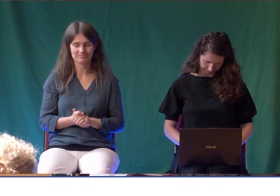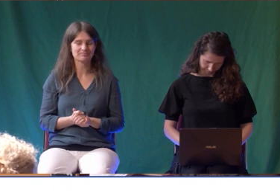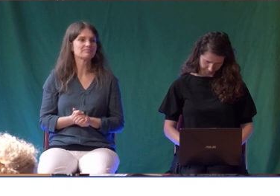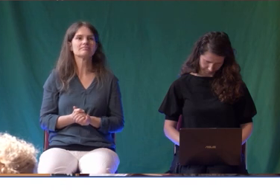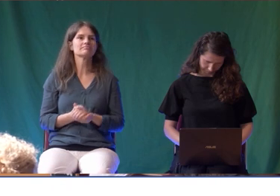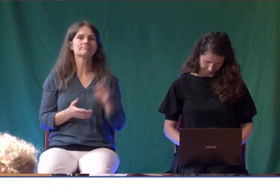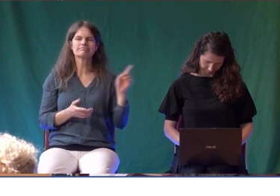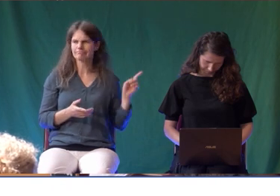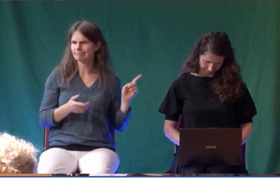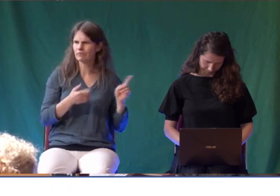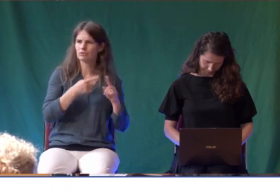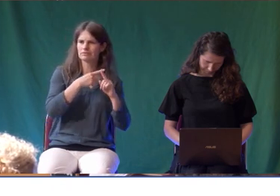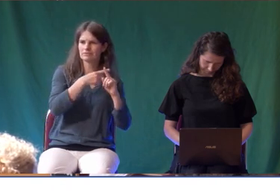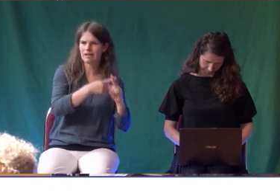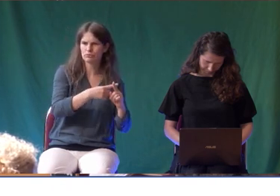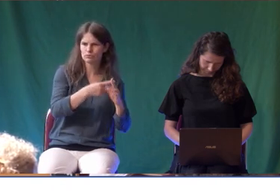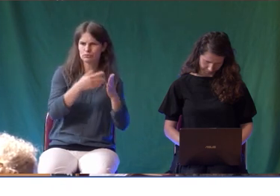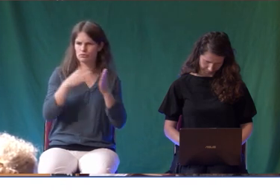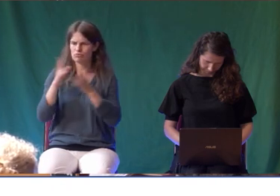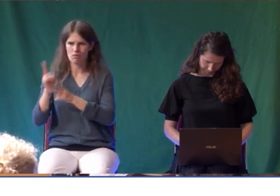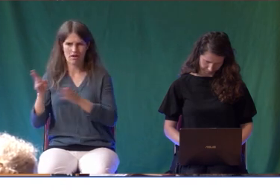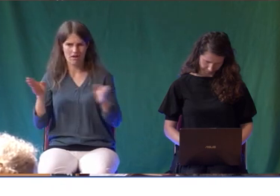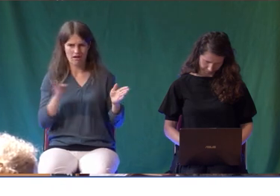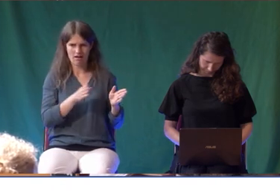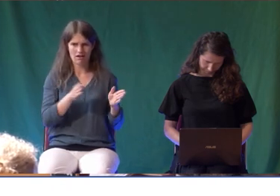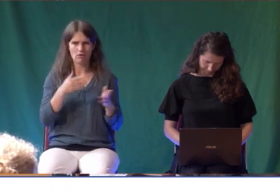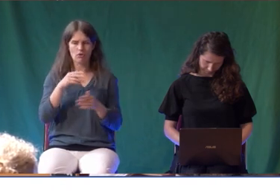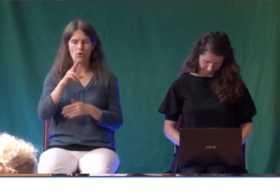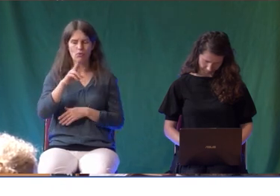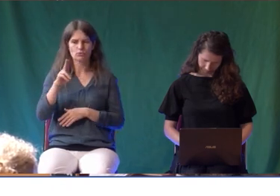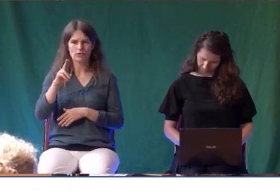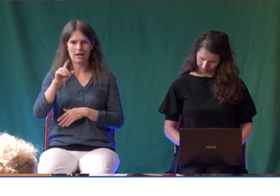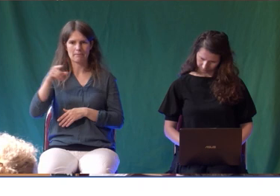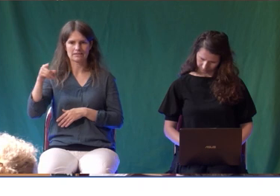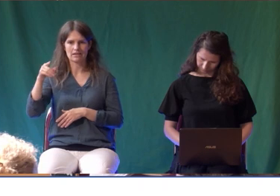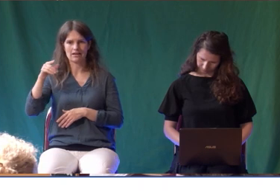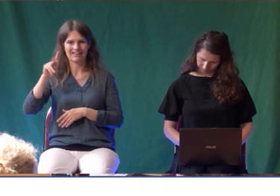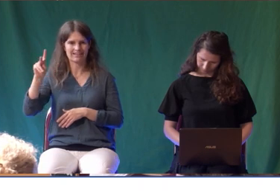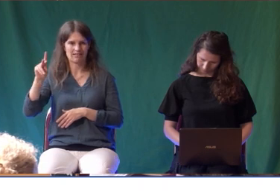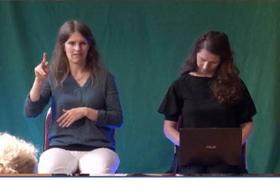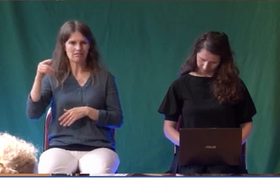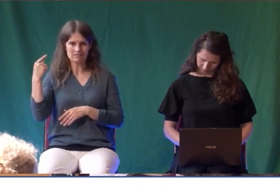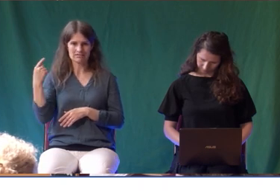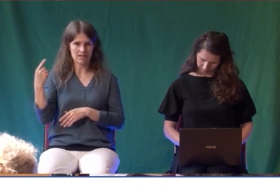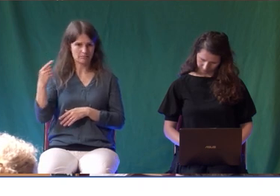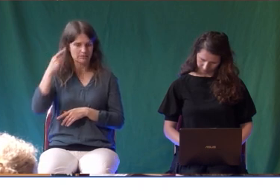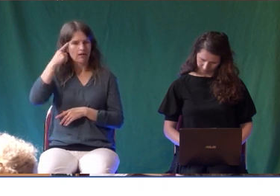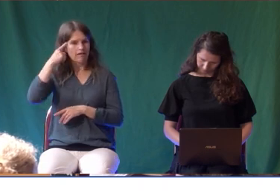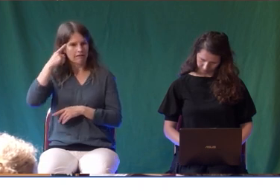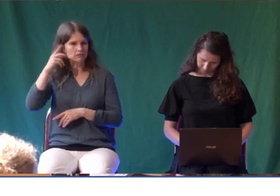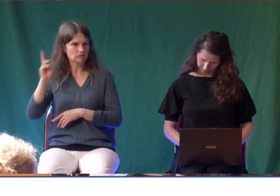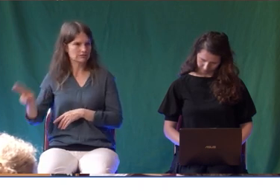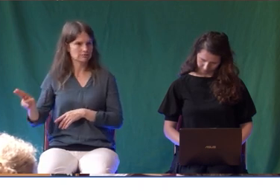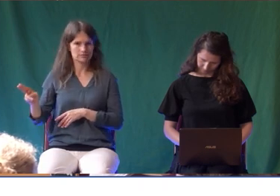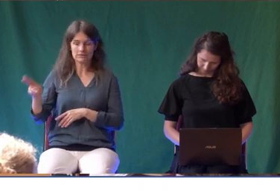auch in Erinnerung ein Ursula Pixar Kettner die mit ihren bahnbrechen Arbeiten zur begleiteten